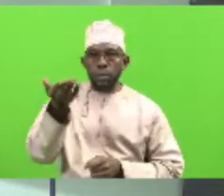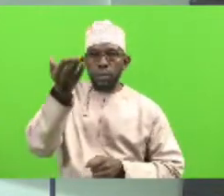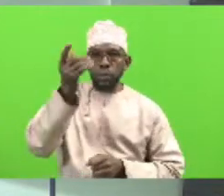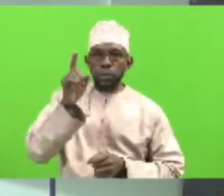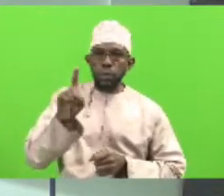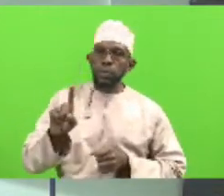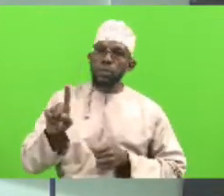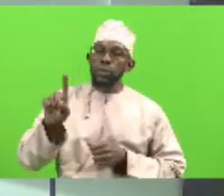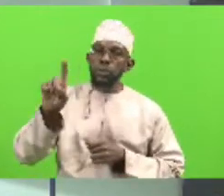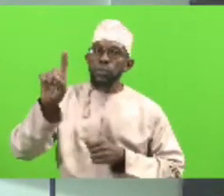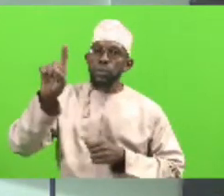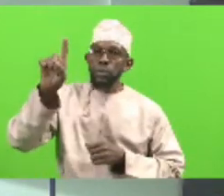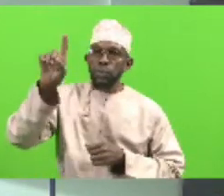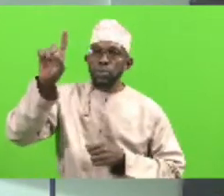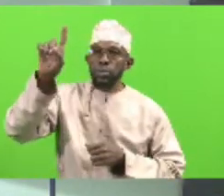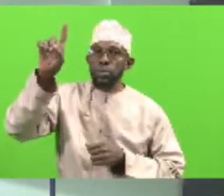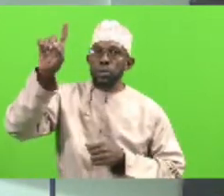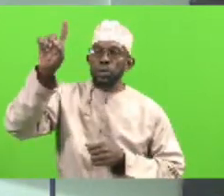محمد